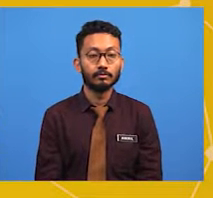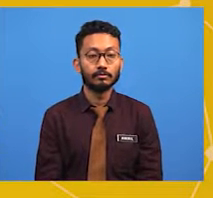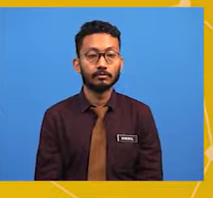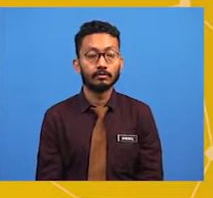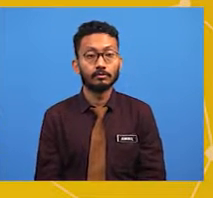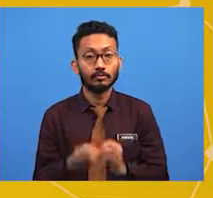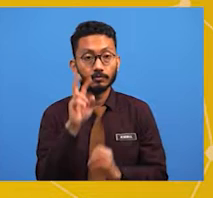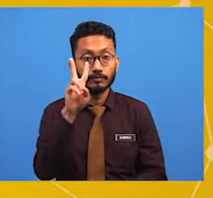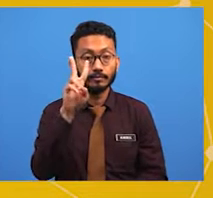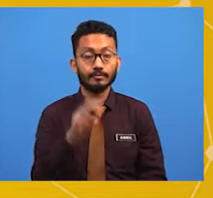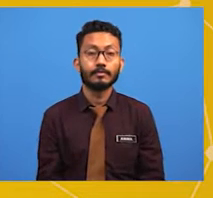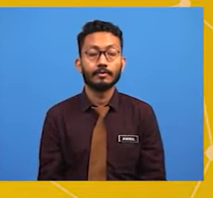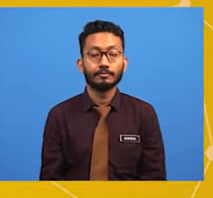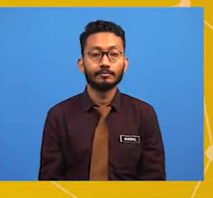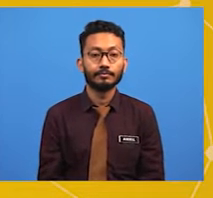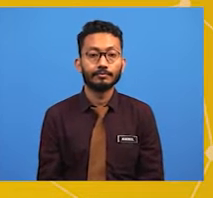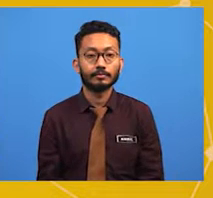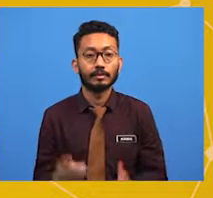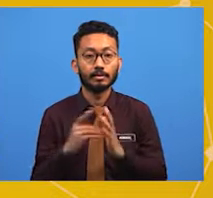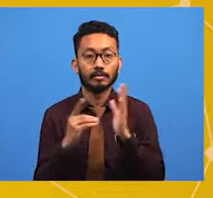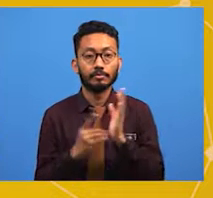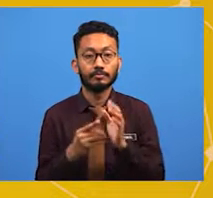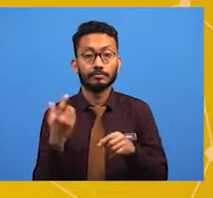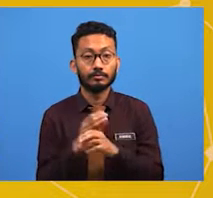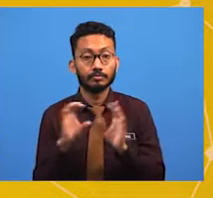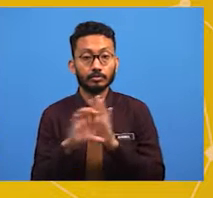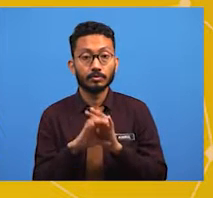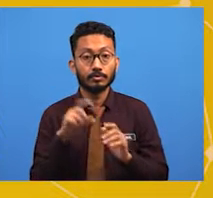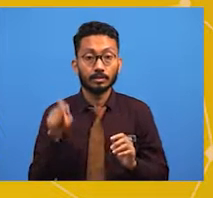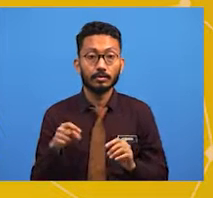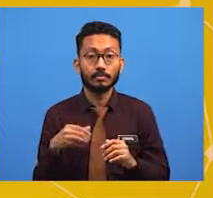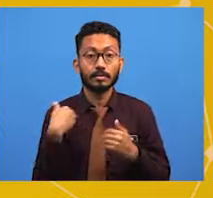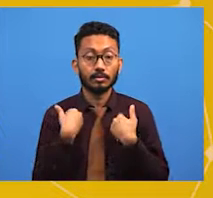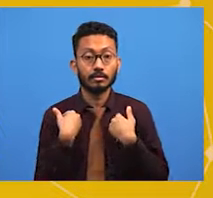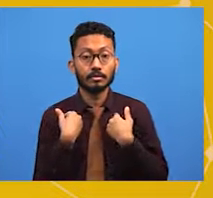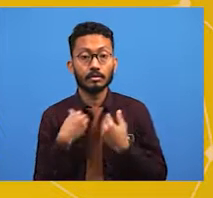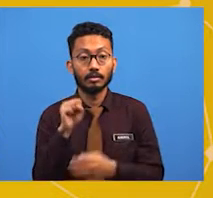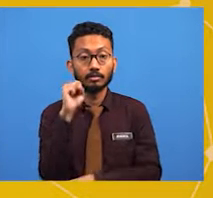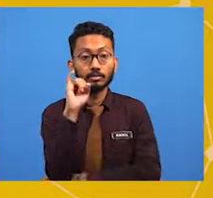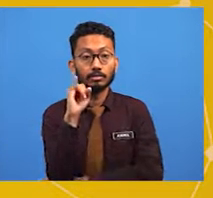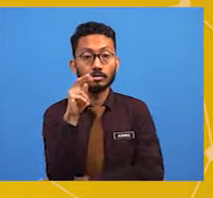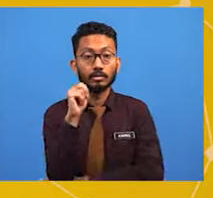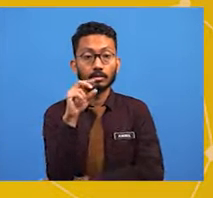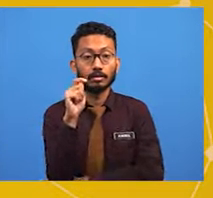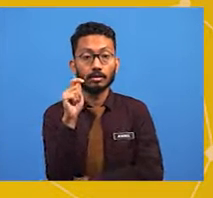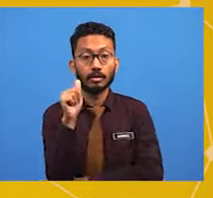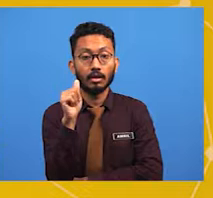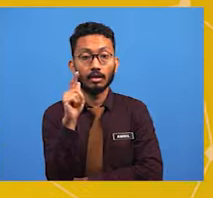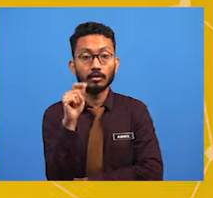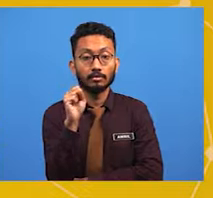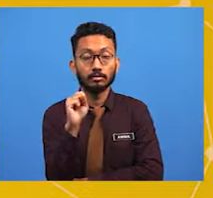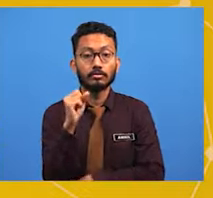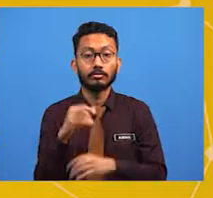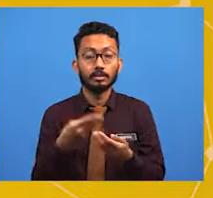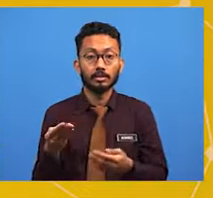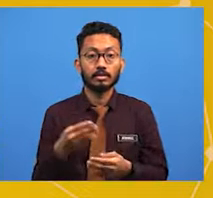Soalan kedua, berdasarkan contoh yang dipaparkan, tentukan sama ada sinteks yang diberi adalah